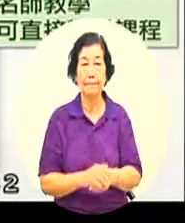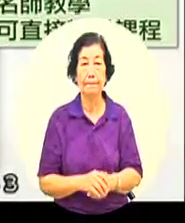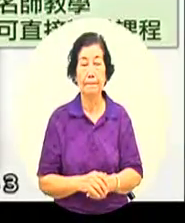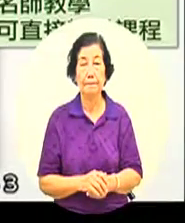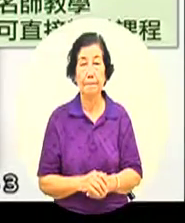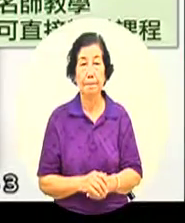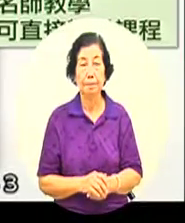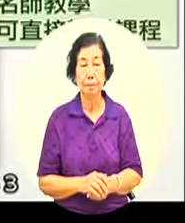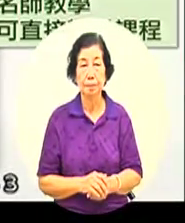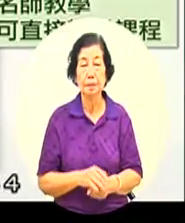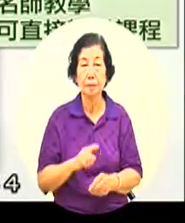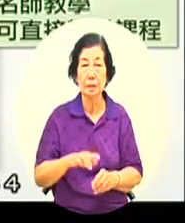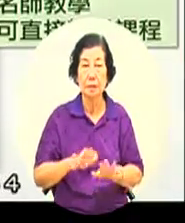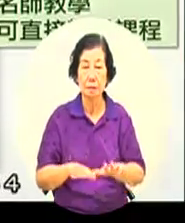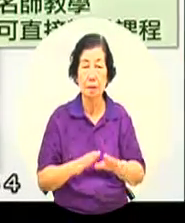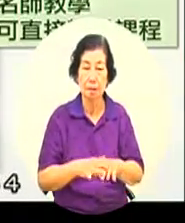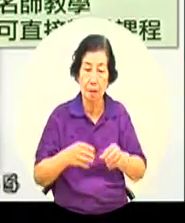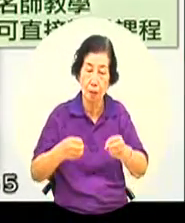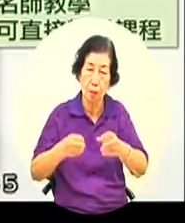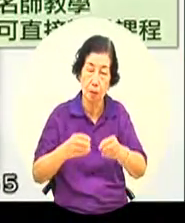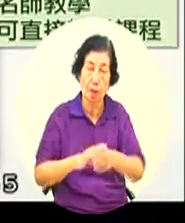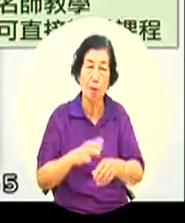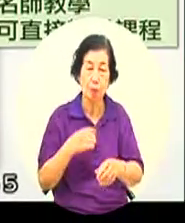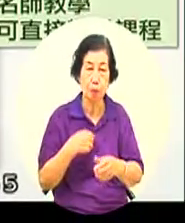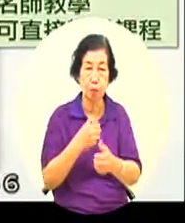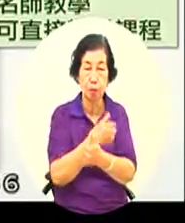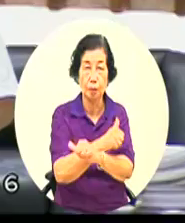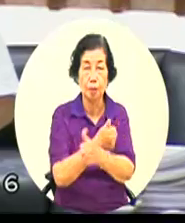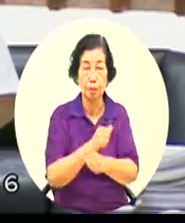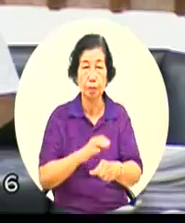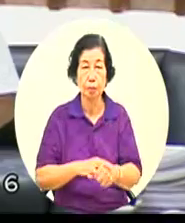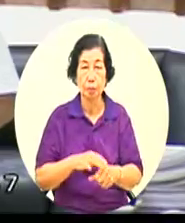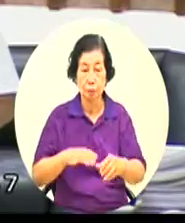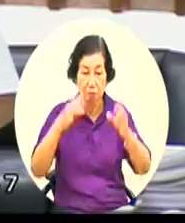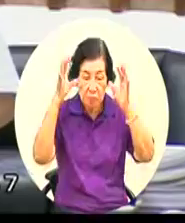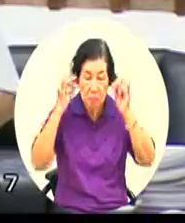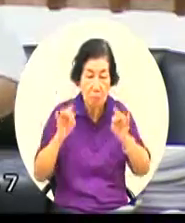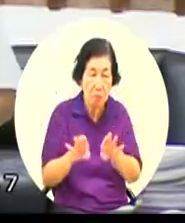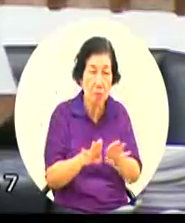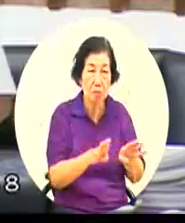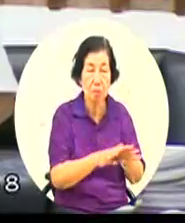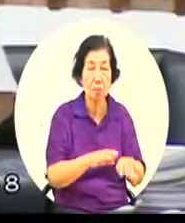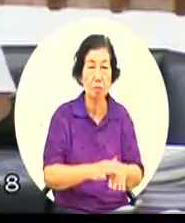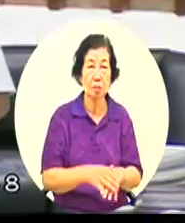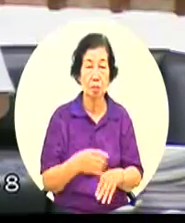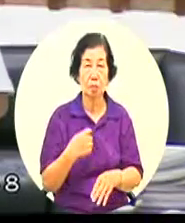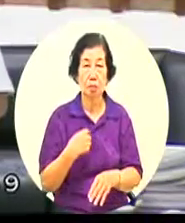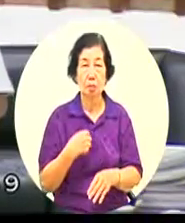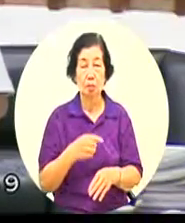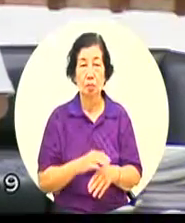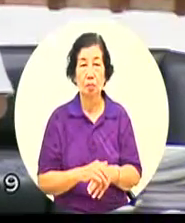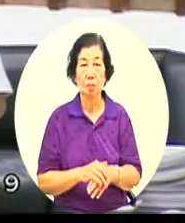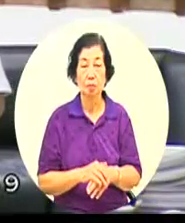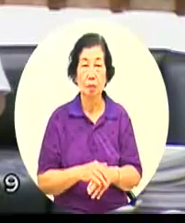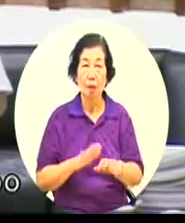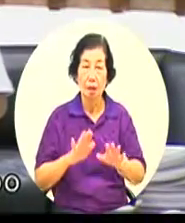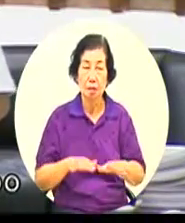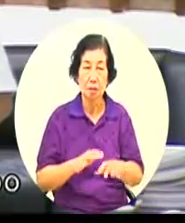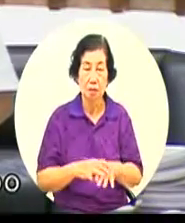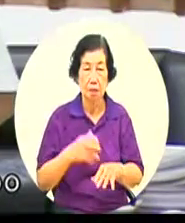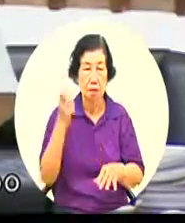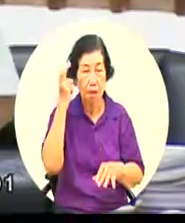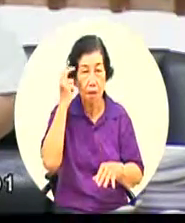我来谈谈我的经验。这个暑假呢我呢把宪法的课呢学